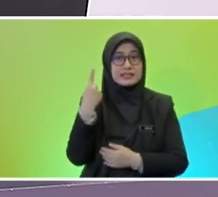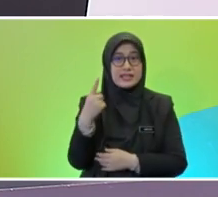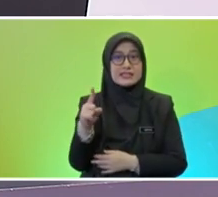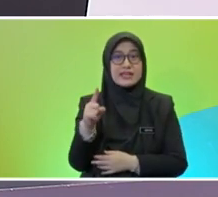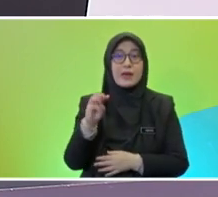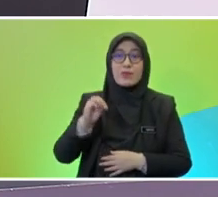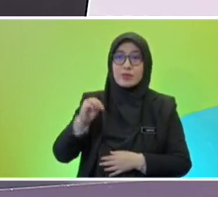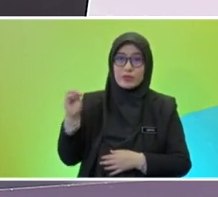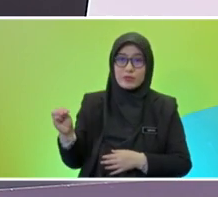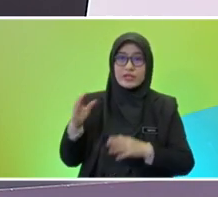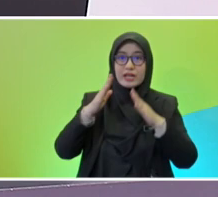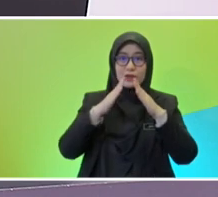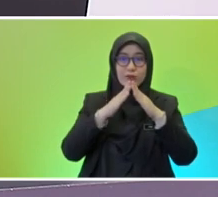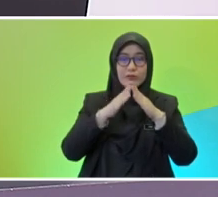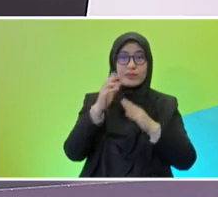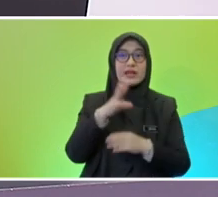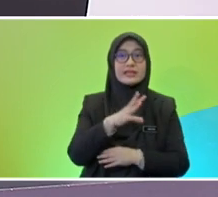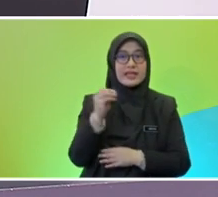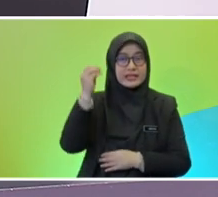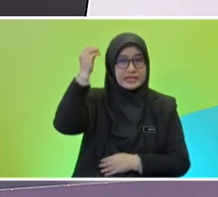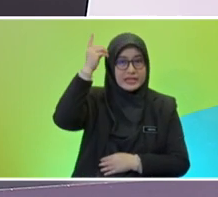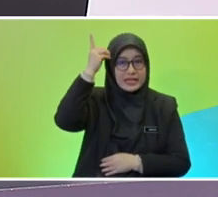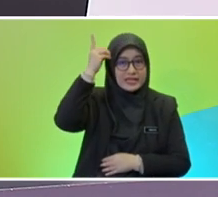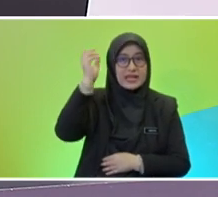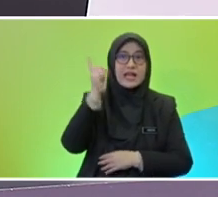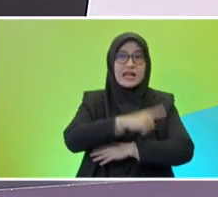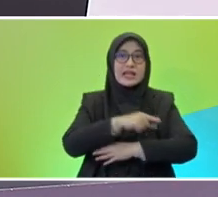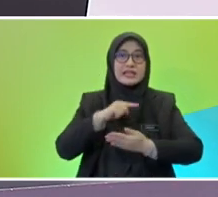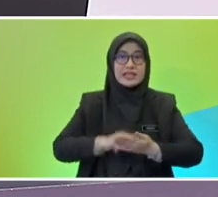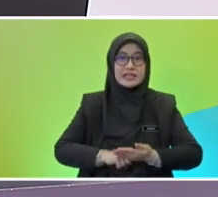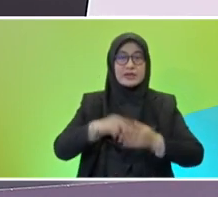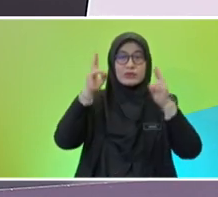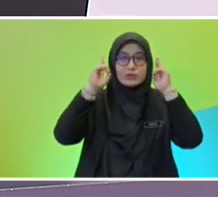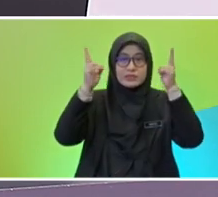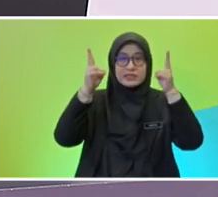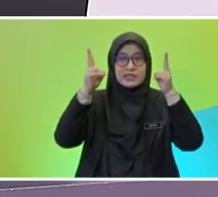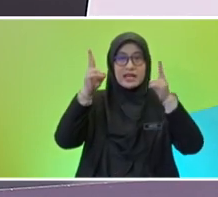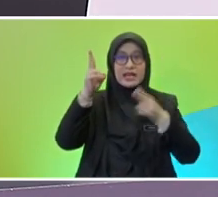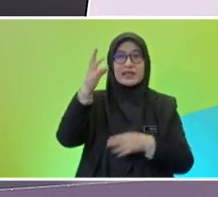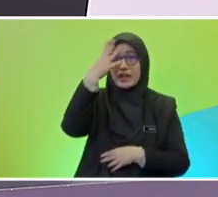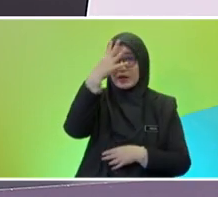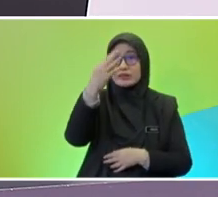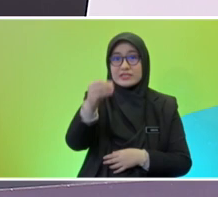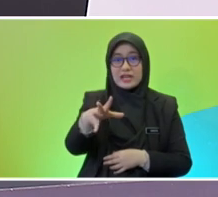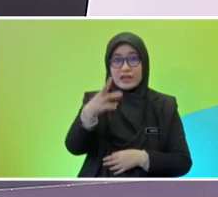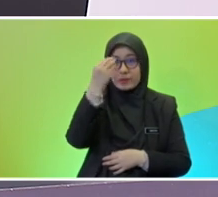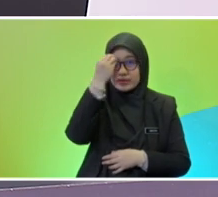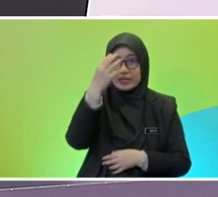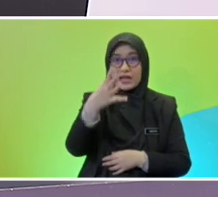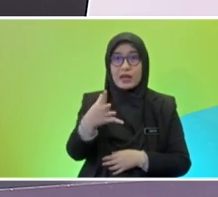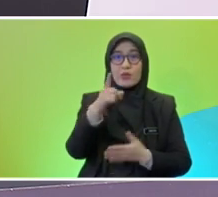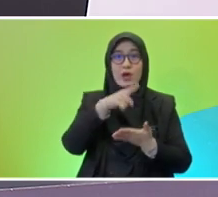kayak rumah dan juga Din nah ini Ustaz nak Terangkan eee berkaitan dengan Bagaimana